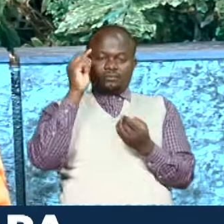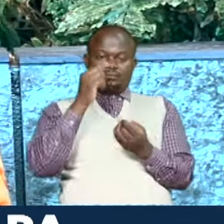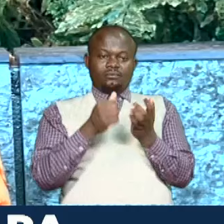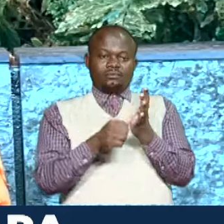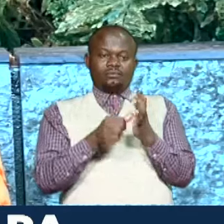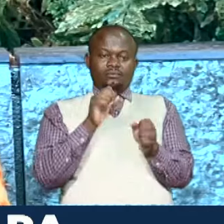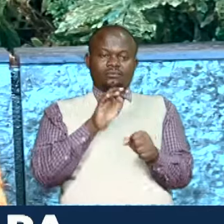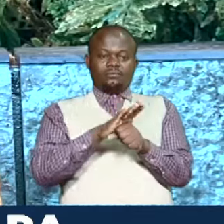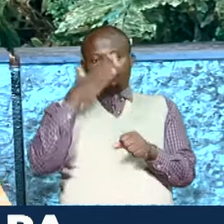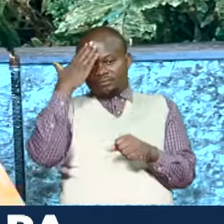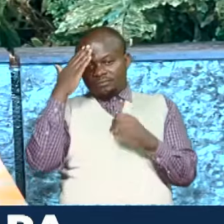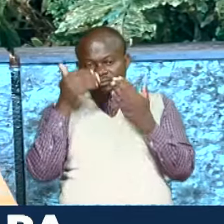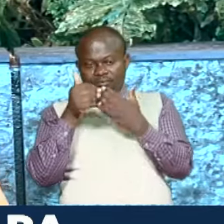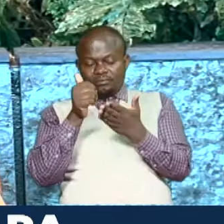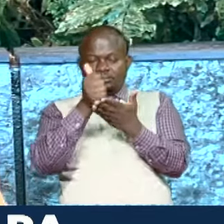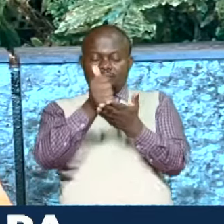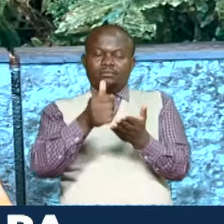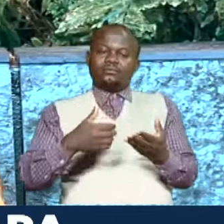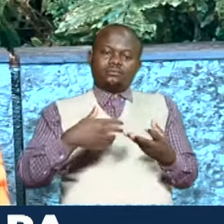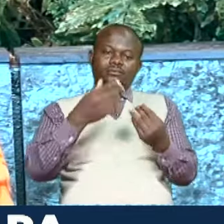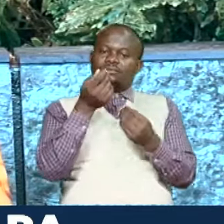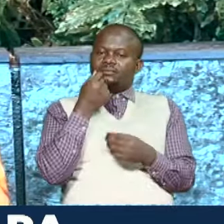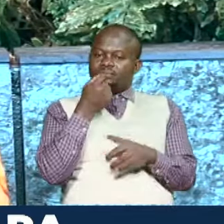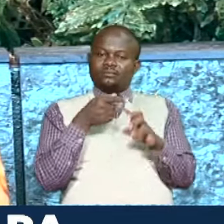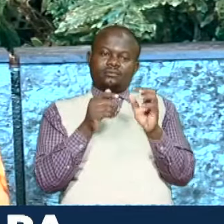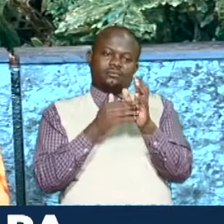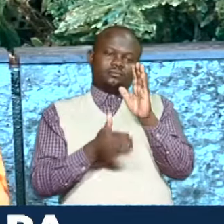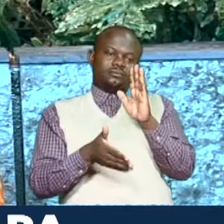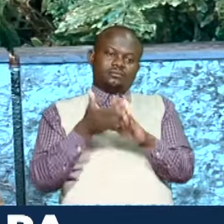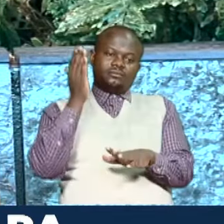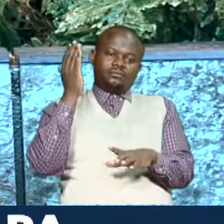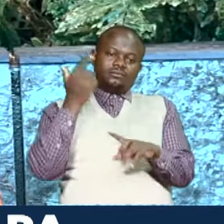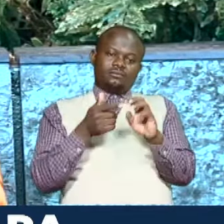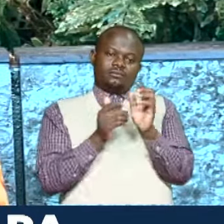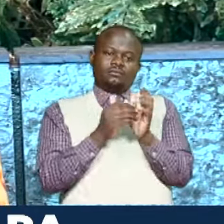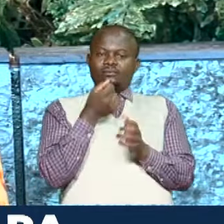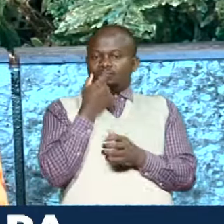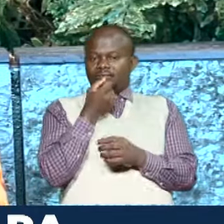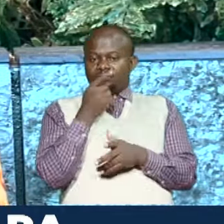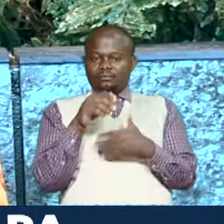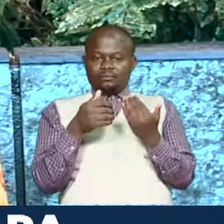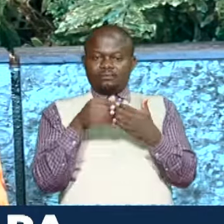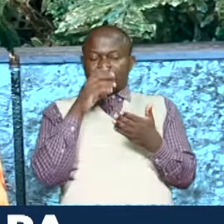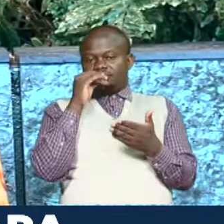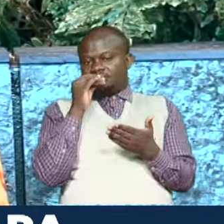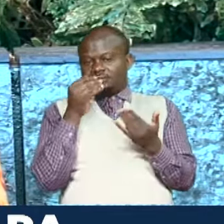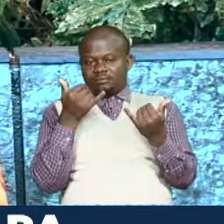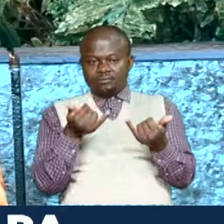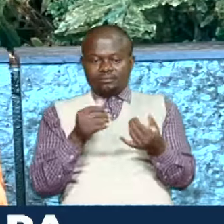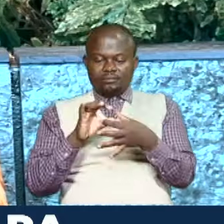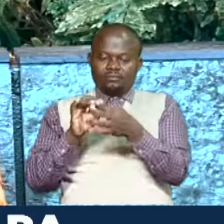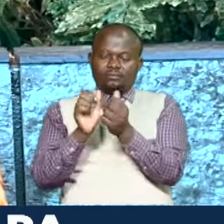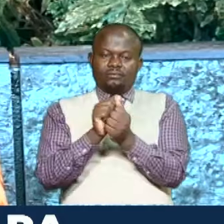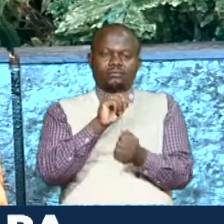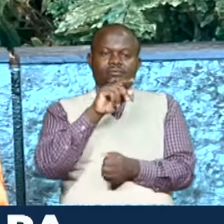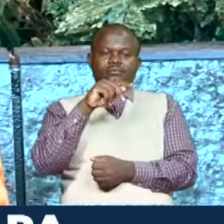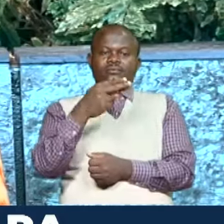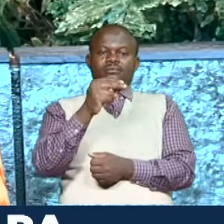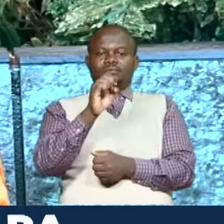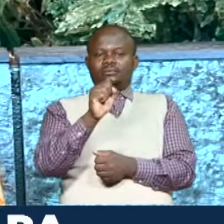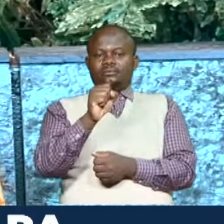cyane kuko zidufasha gutwara imiti kandi zikihuta. Ikindi ni imiti navuze turimo dufatanyije na Ferenc